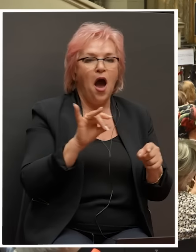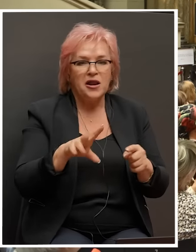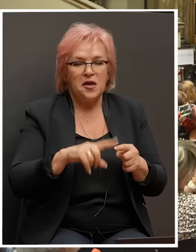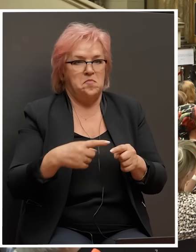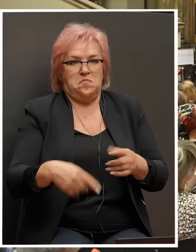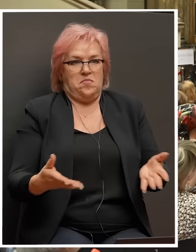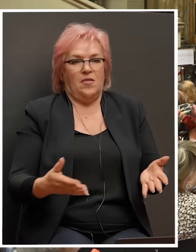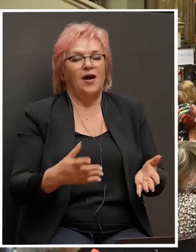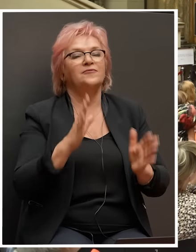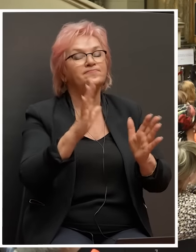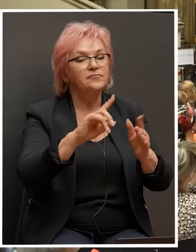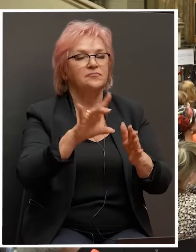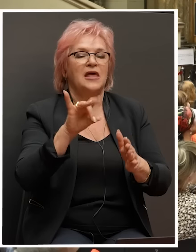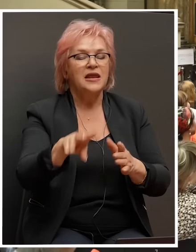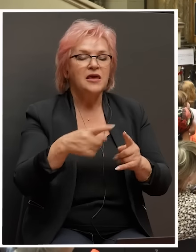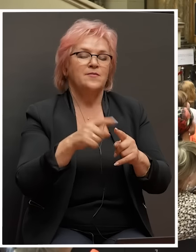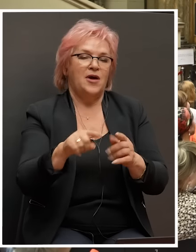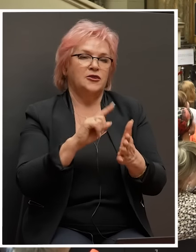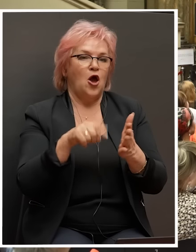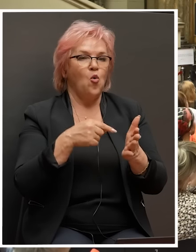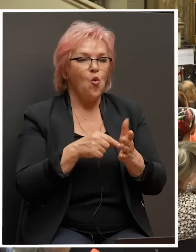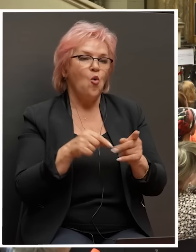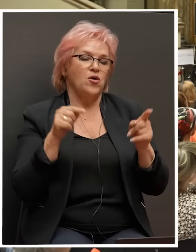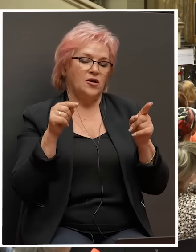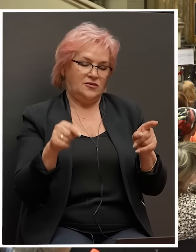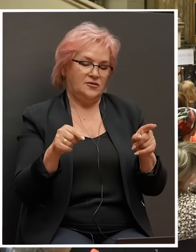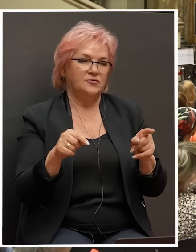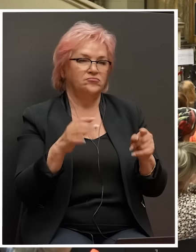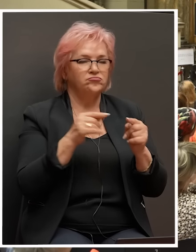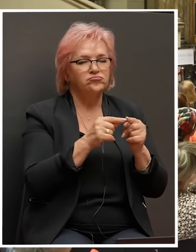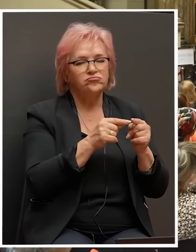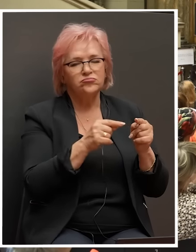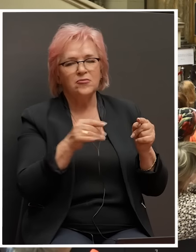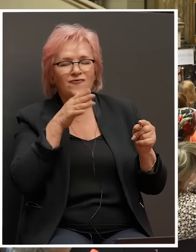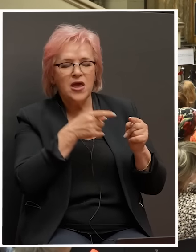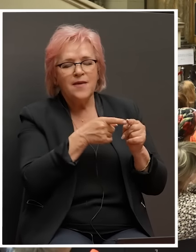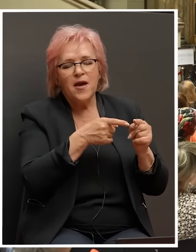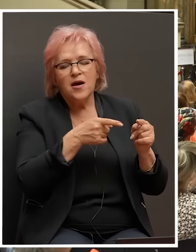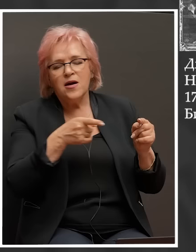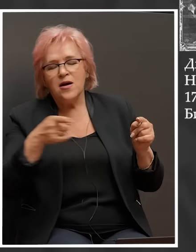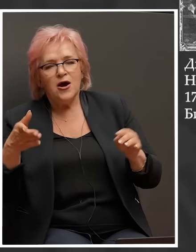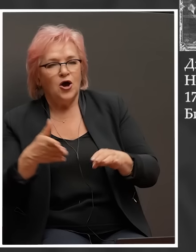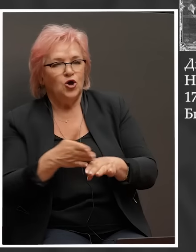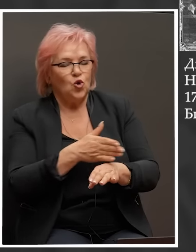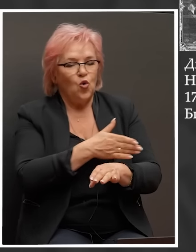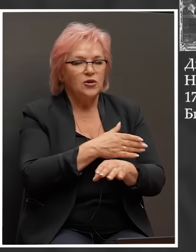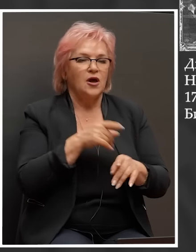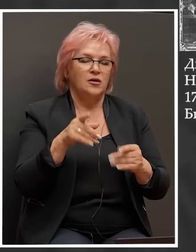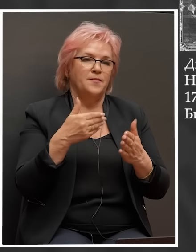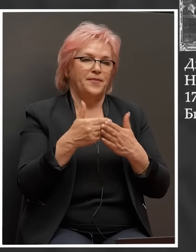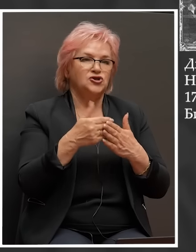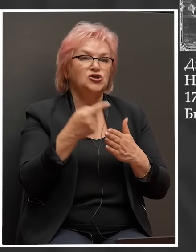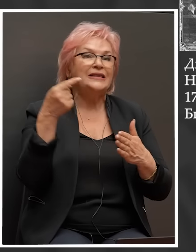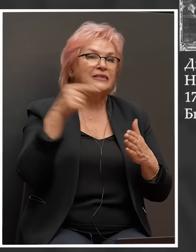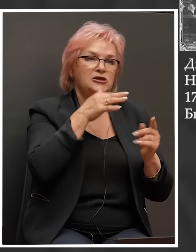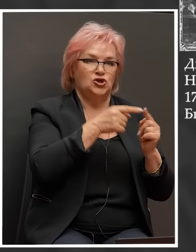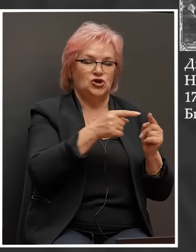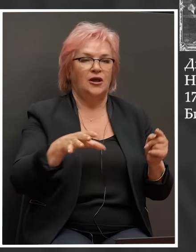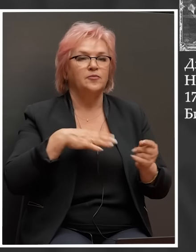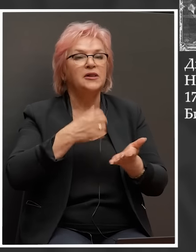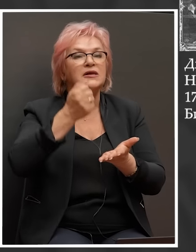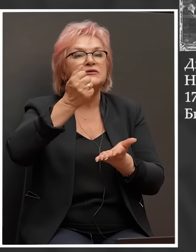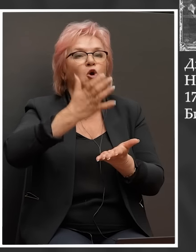начнем с того, что Рим – это город, который на протяжении довольно долгого времени, почти тысячелетия, был